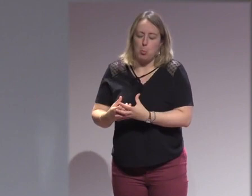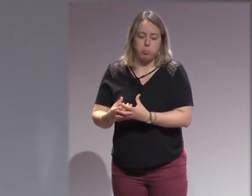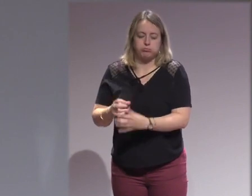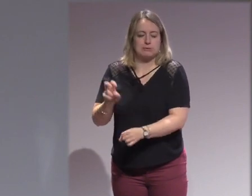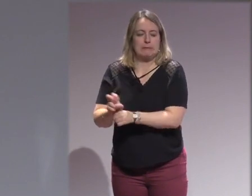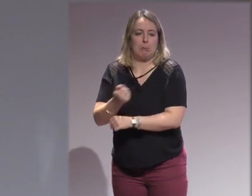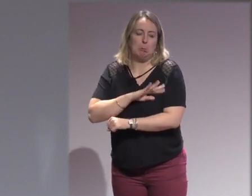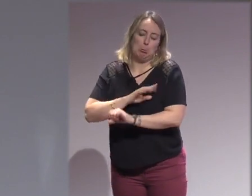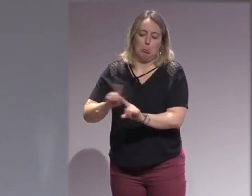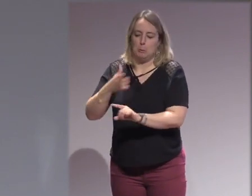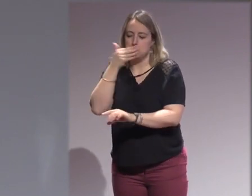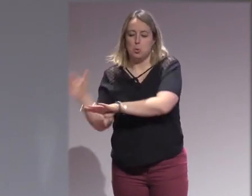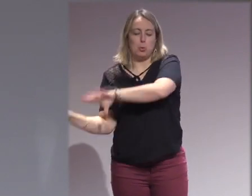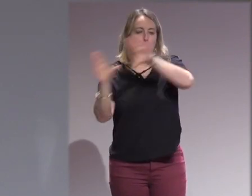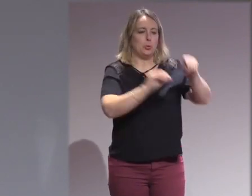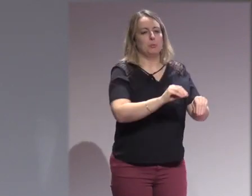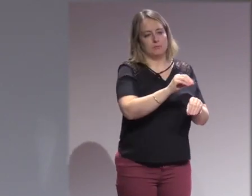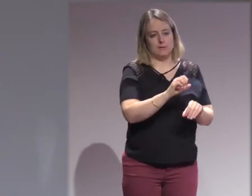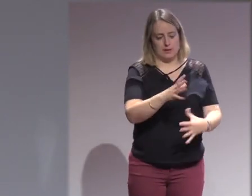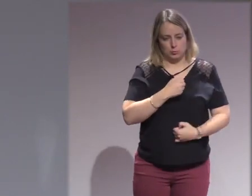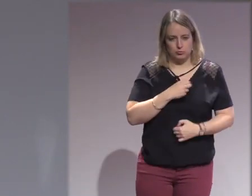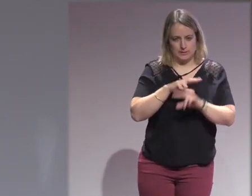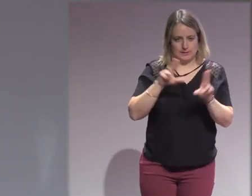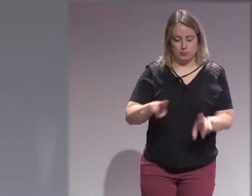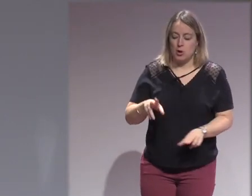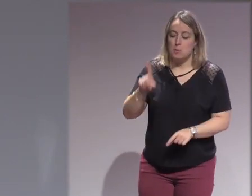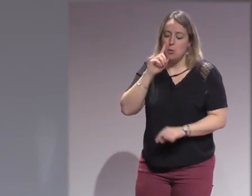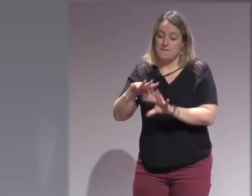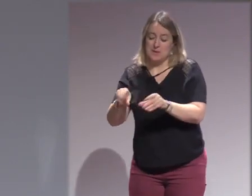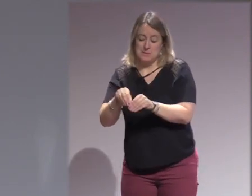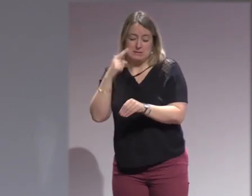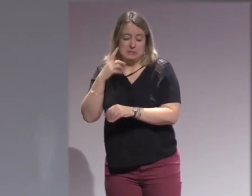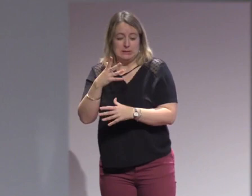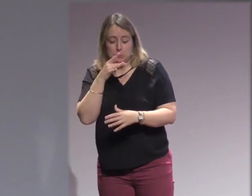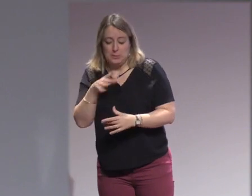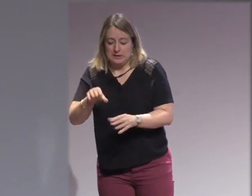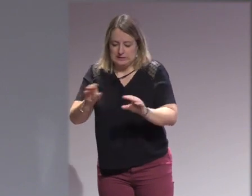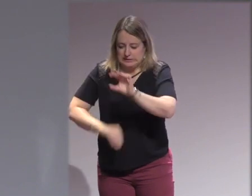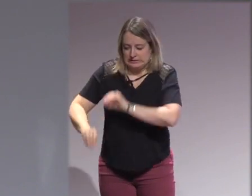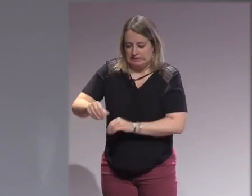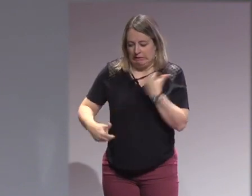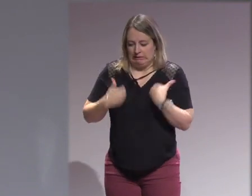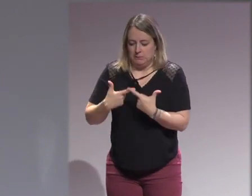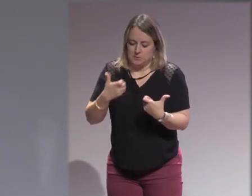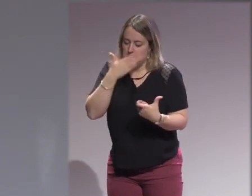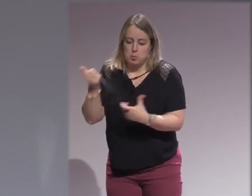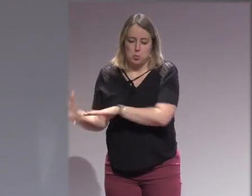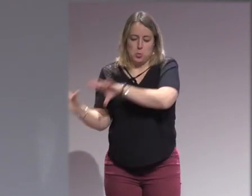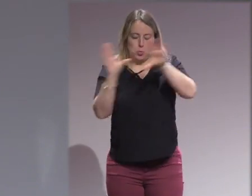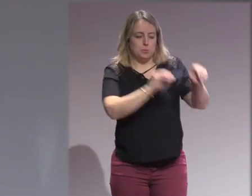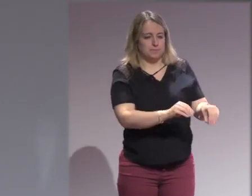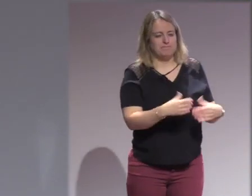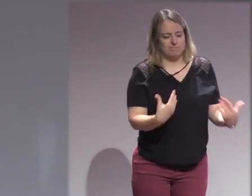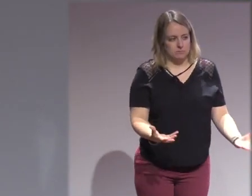en charge et ne pas non plus aider les familles qui se retrouvent dans ces situations. Donc c'est aussi en ça que l'adoption, c'est politique. Hein, c'est pas